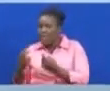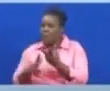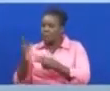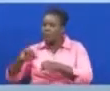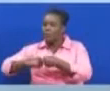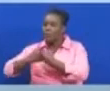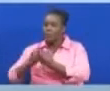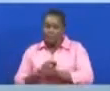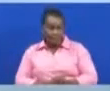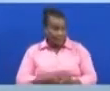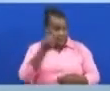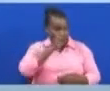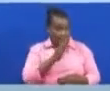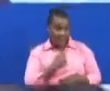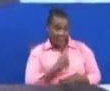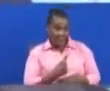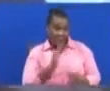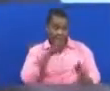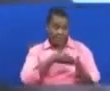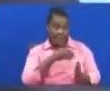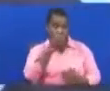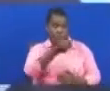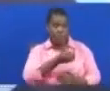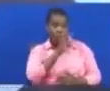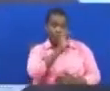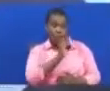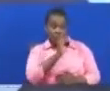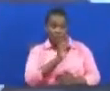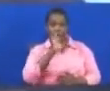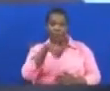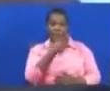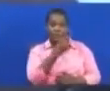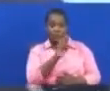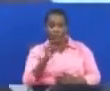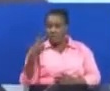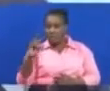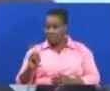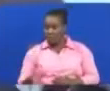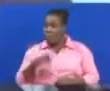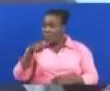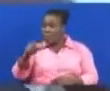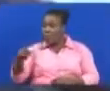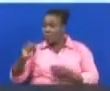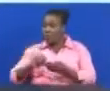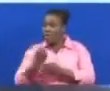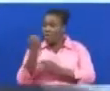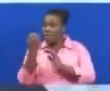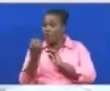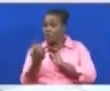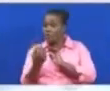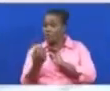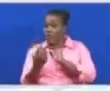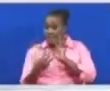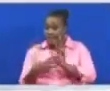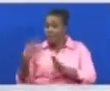ahadi kufikia mwezi Oktoba mwaka huu 2020, jumla ya wananchi milioni 8 watanufaika na huduma ya mawasiliano